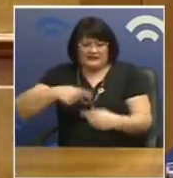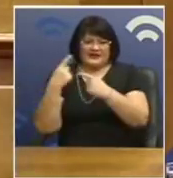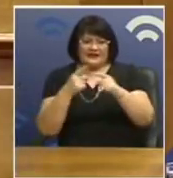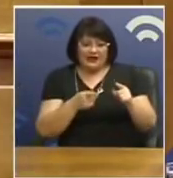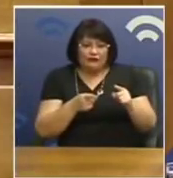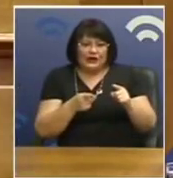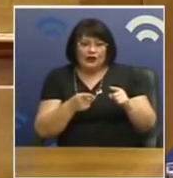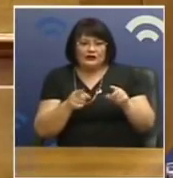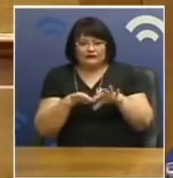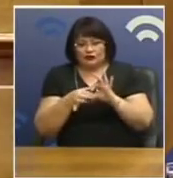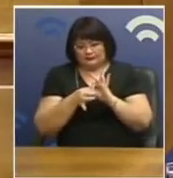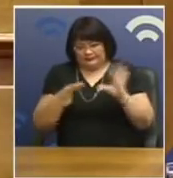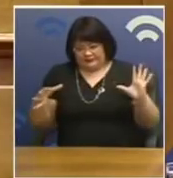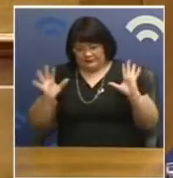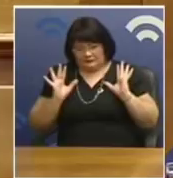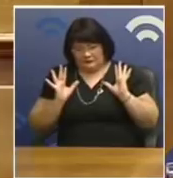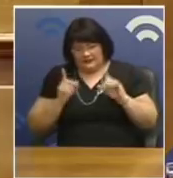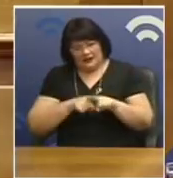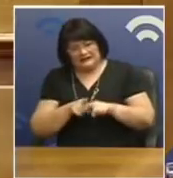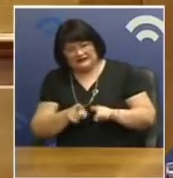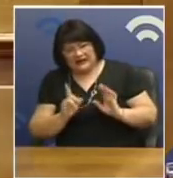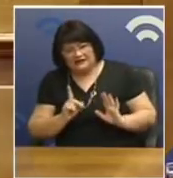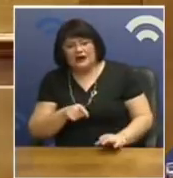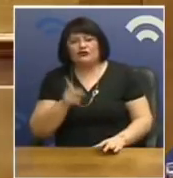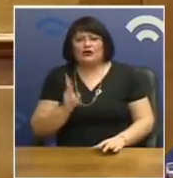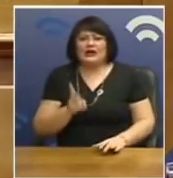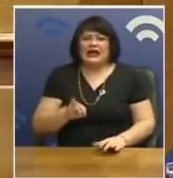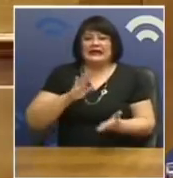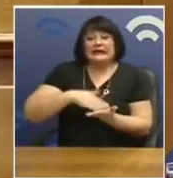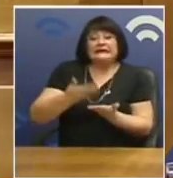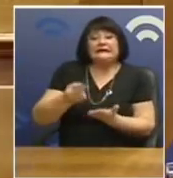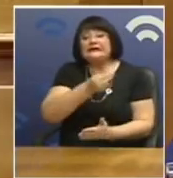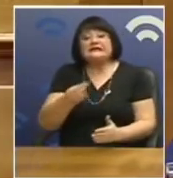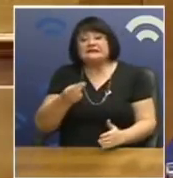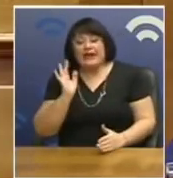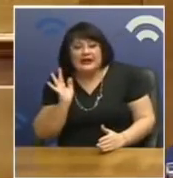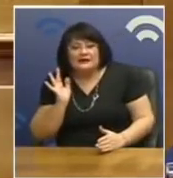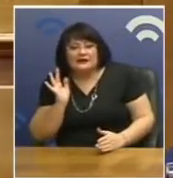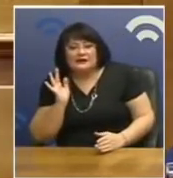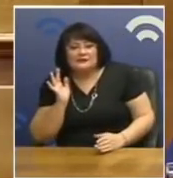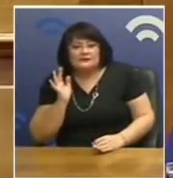είναι μια κακή ερμηνεία, είναι μια